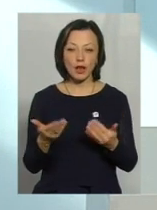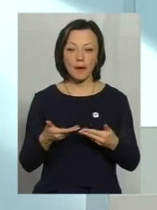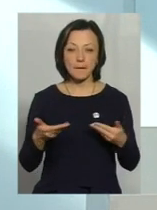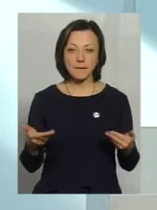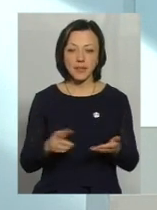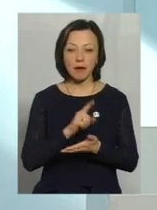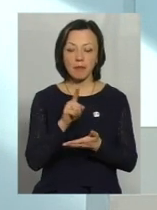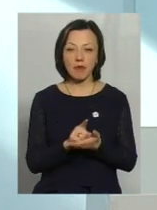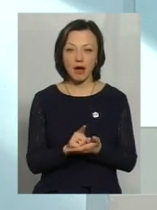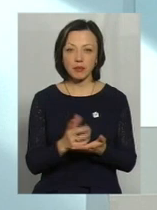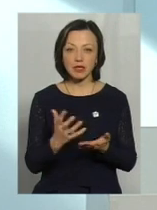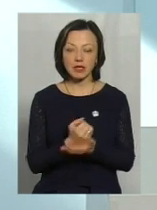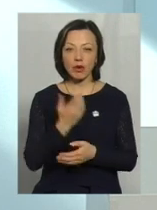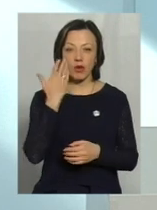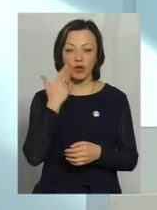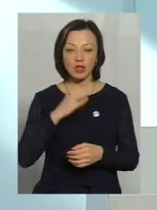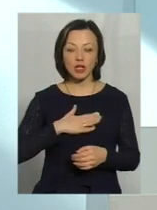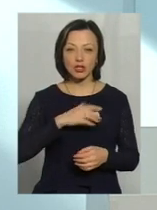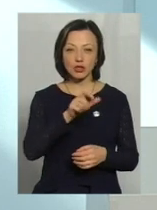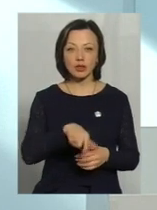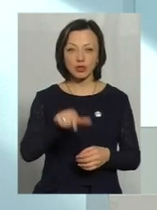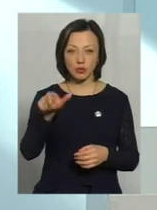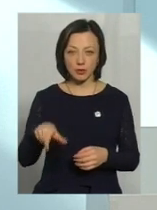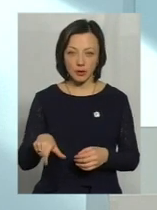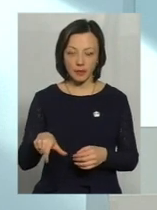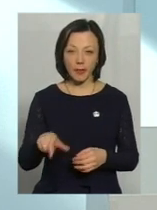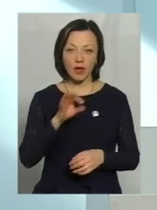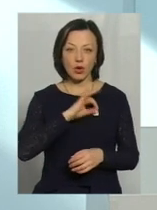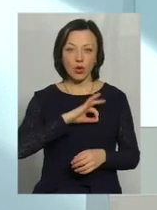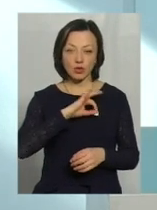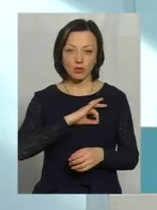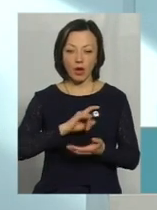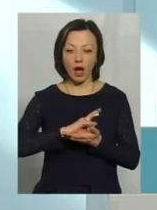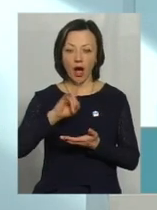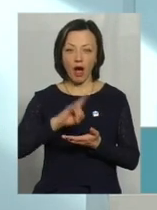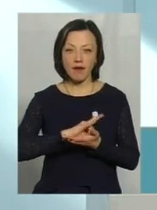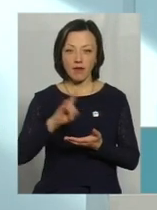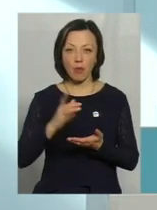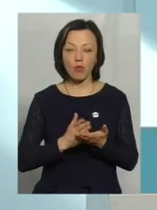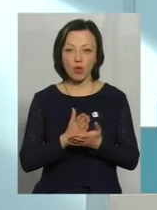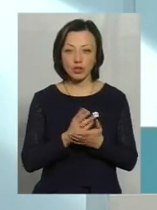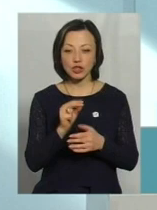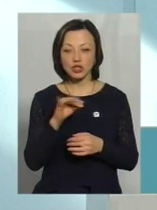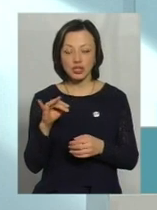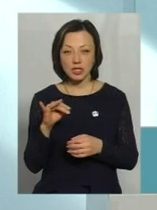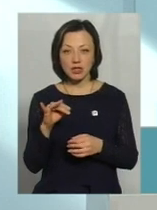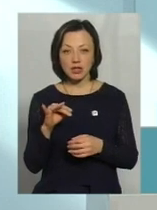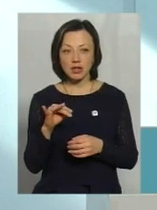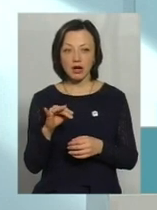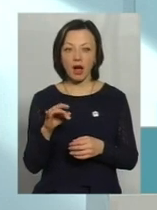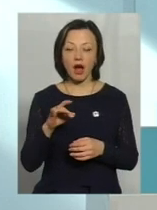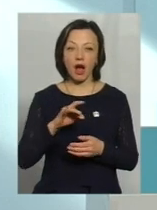маємо знайти, от коли наші мешканці користуються авіапослугами, і чи вони летять з